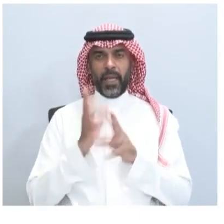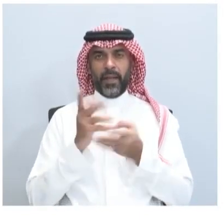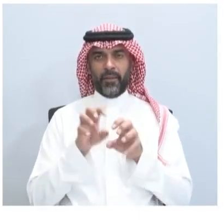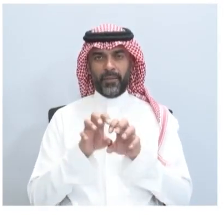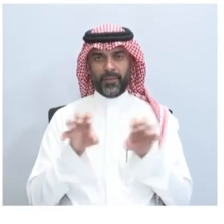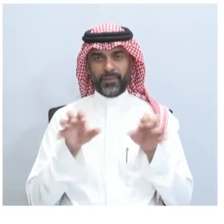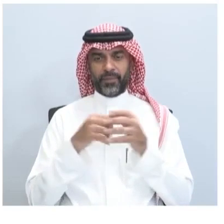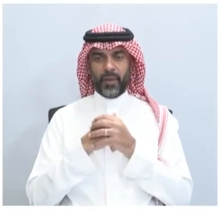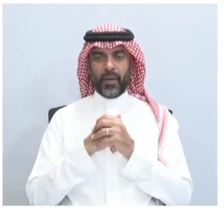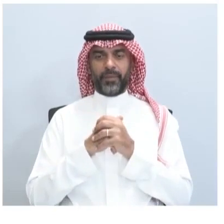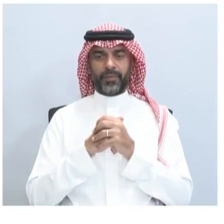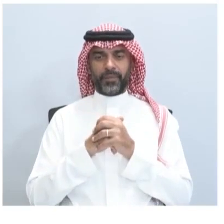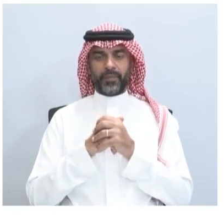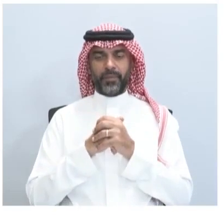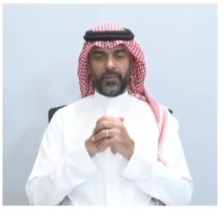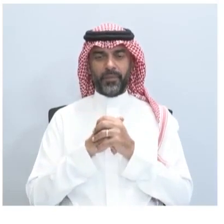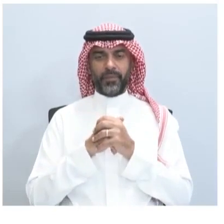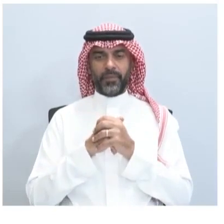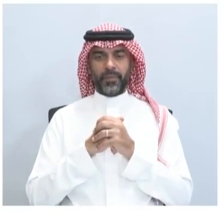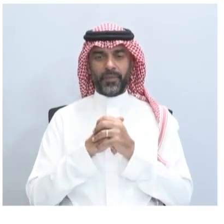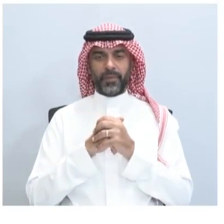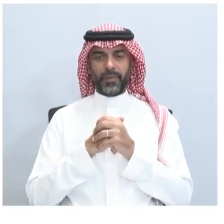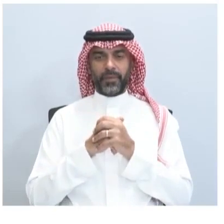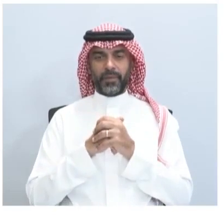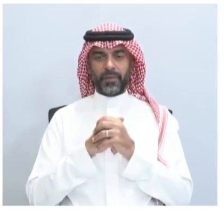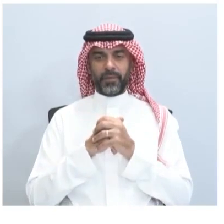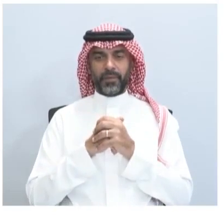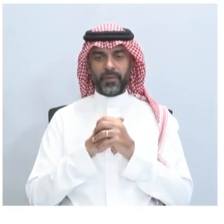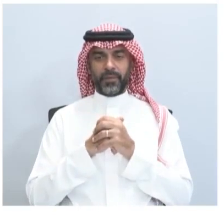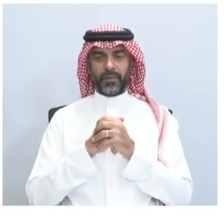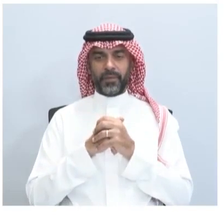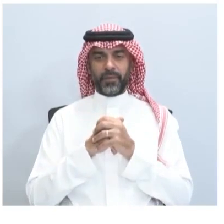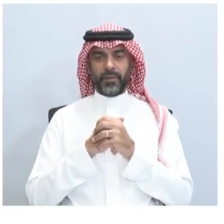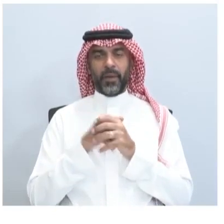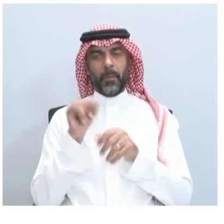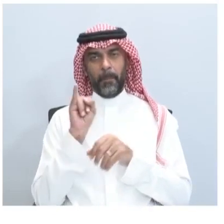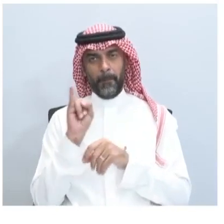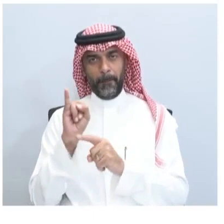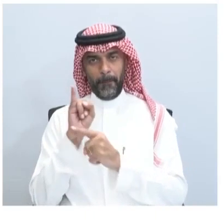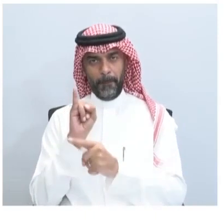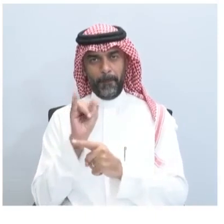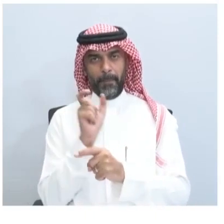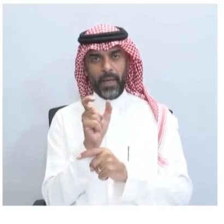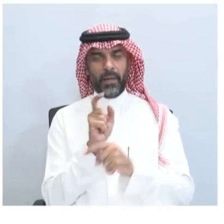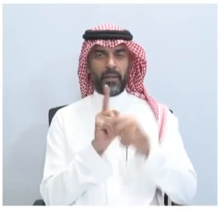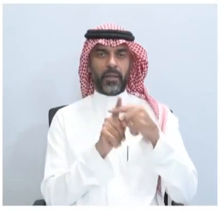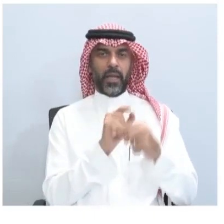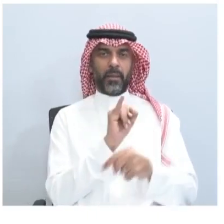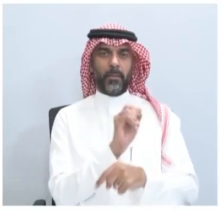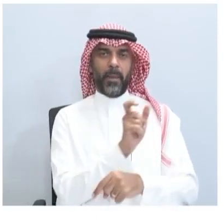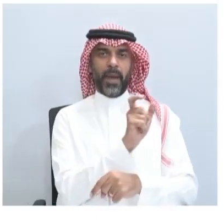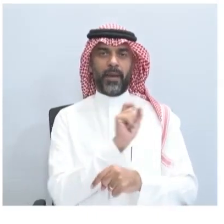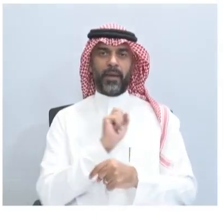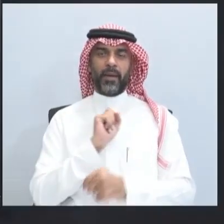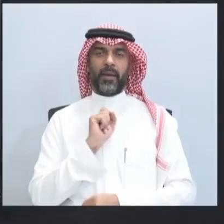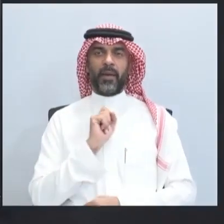ممن ما اصلها اصلها ماذا من دخلت على من